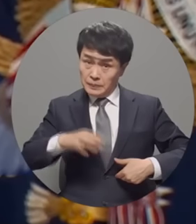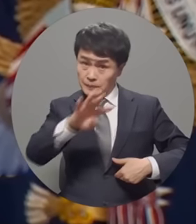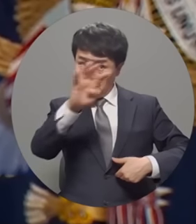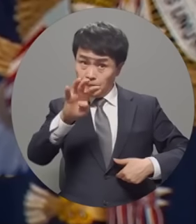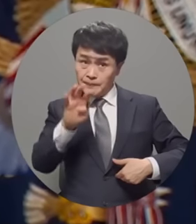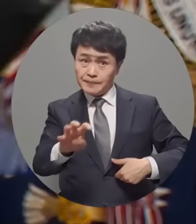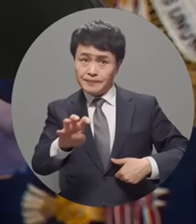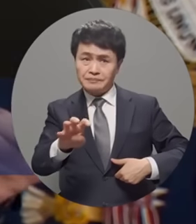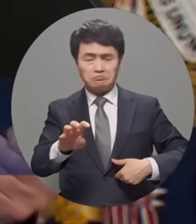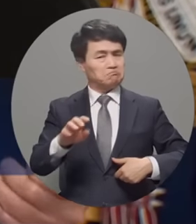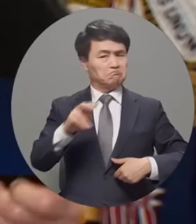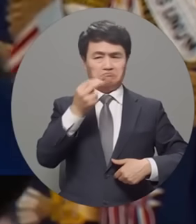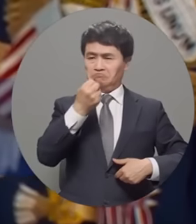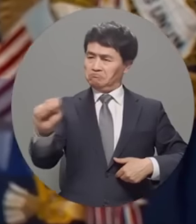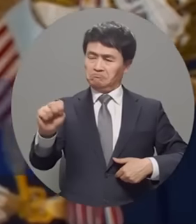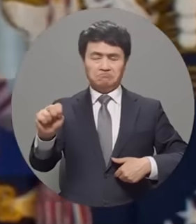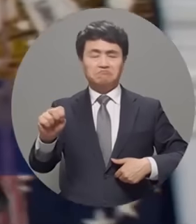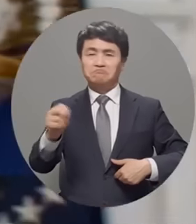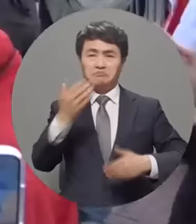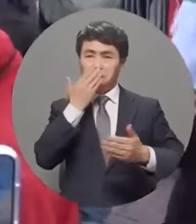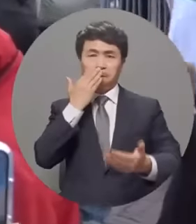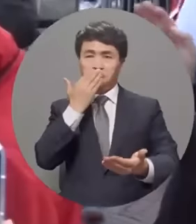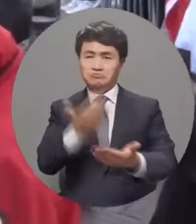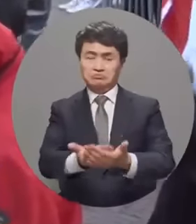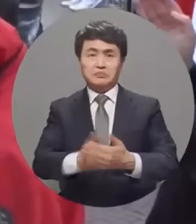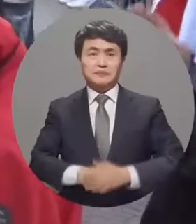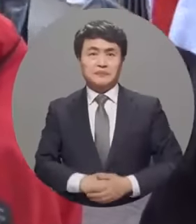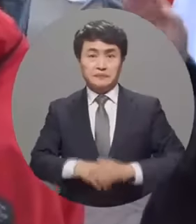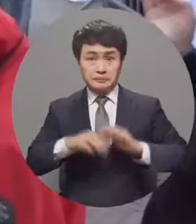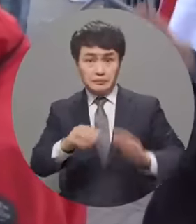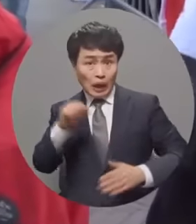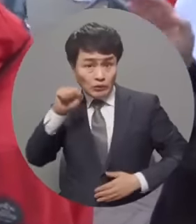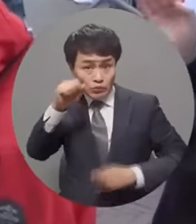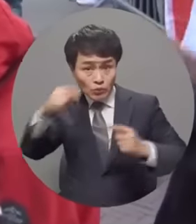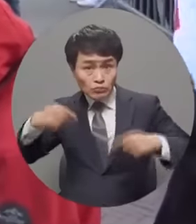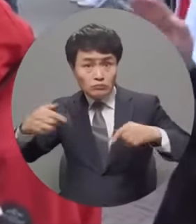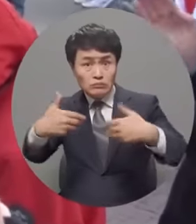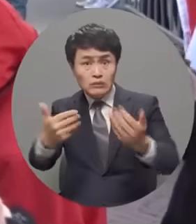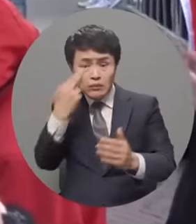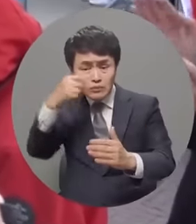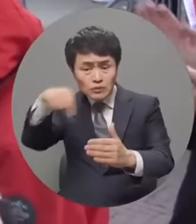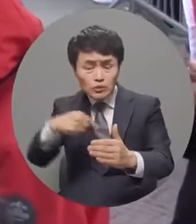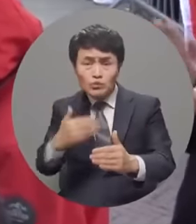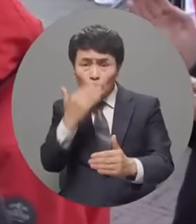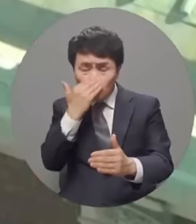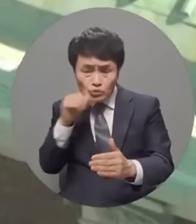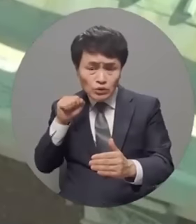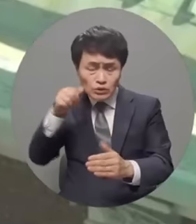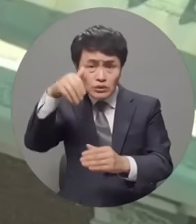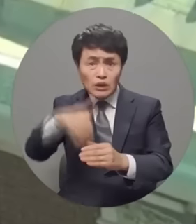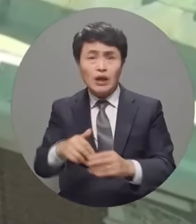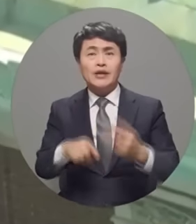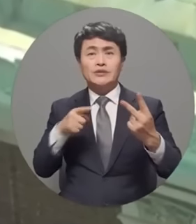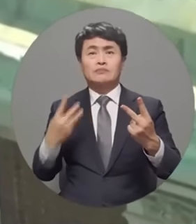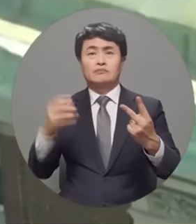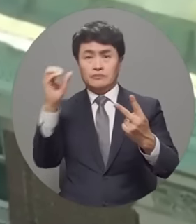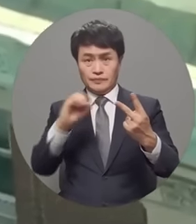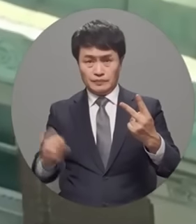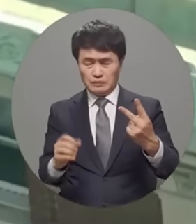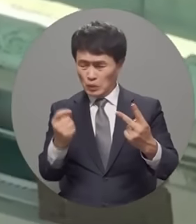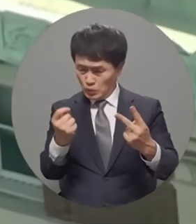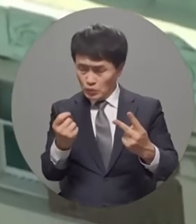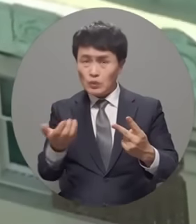region? No. Thank you. 시위 참가자들은 미국 내 유대인 유권자가 2.4%로